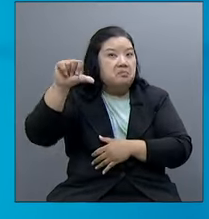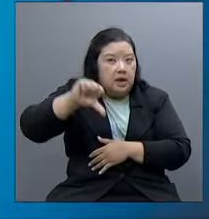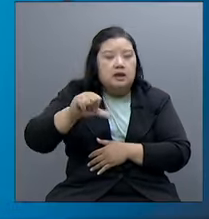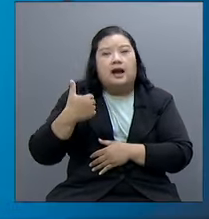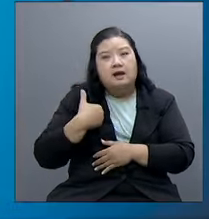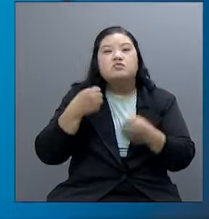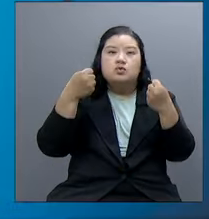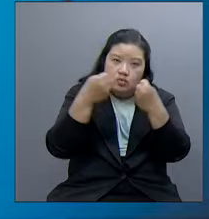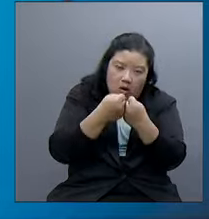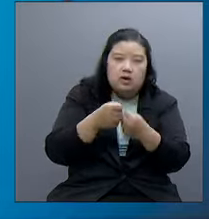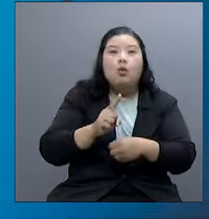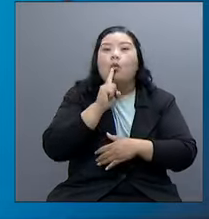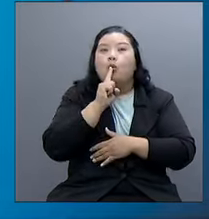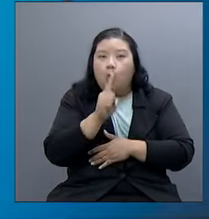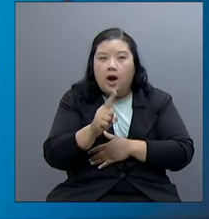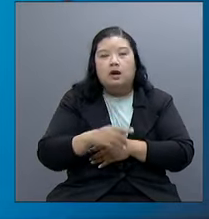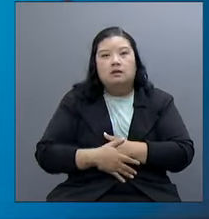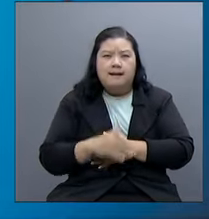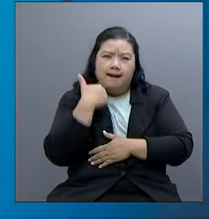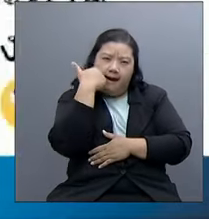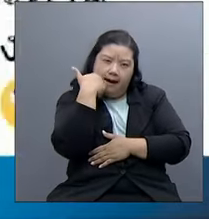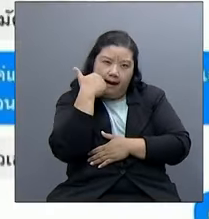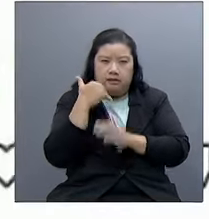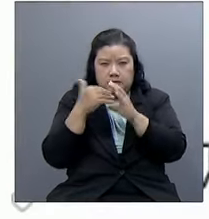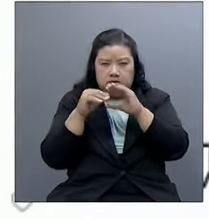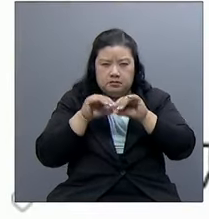กต่อย ด่าทอและประจาห์การทโเชียว